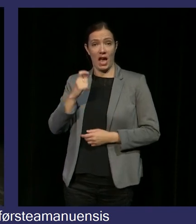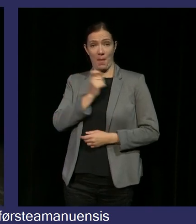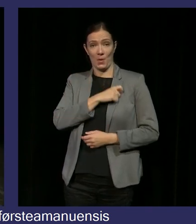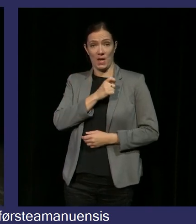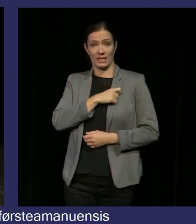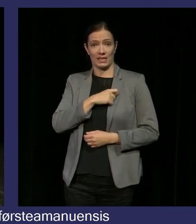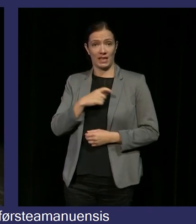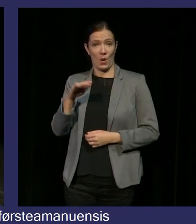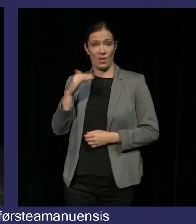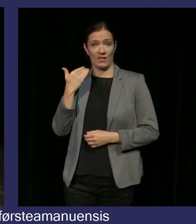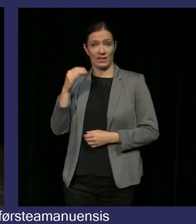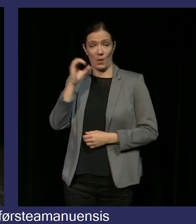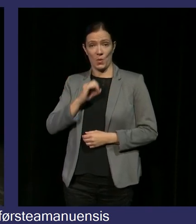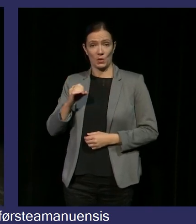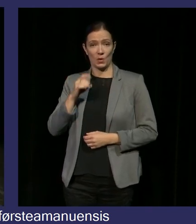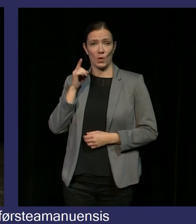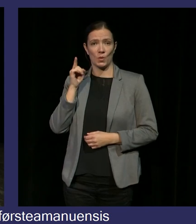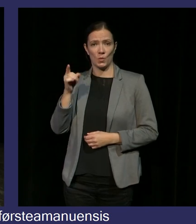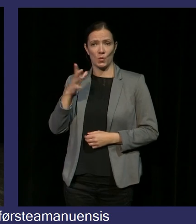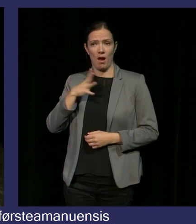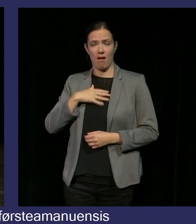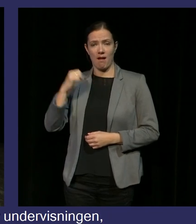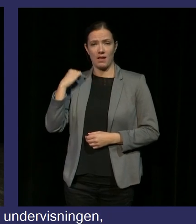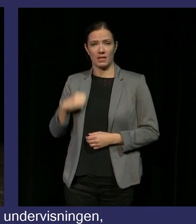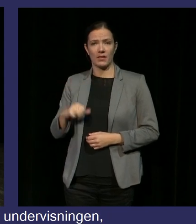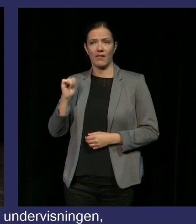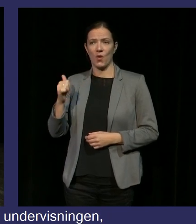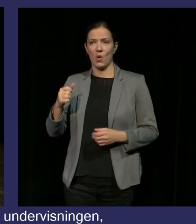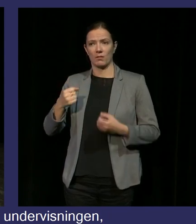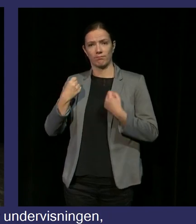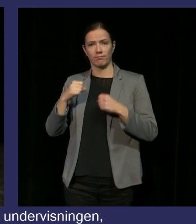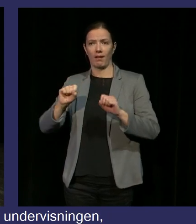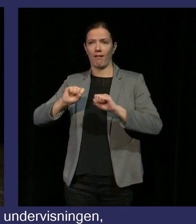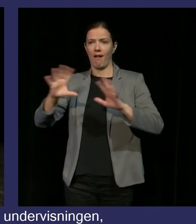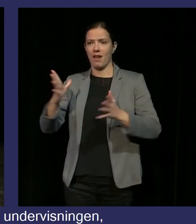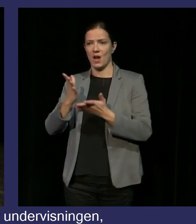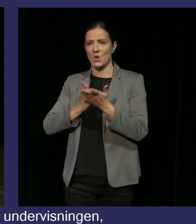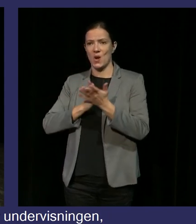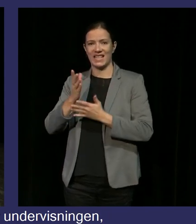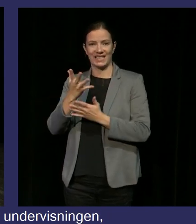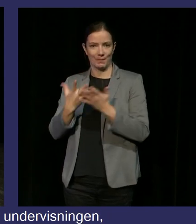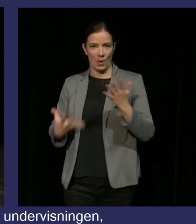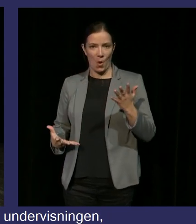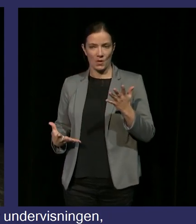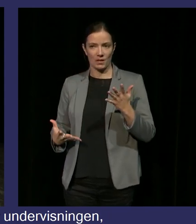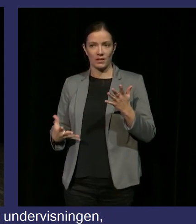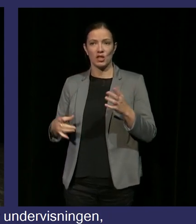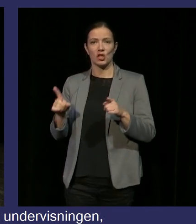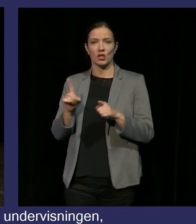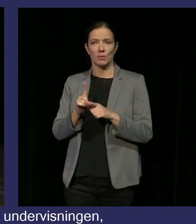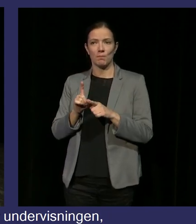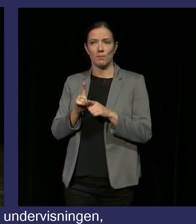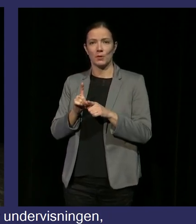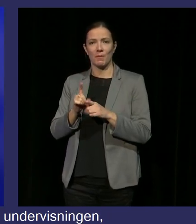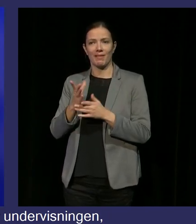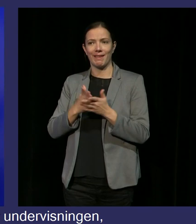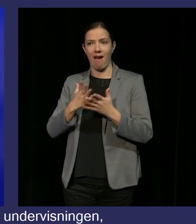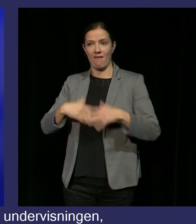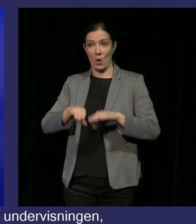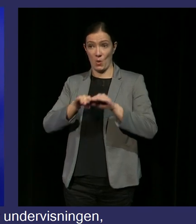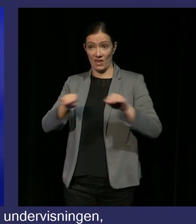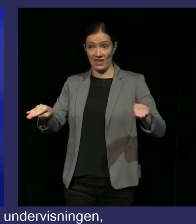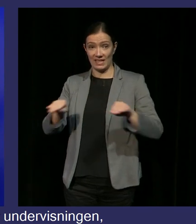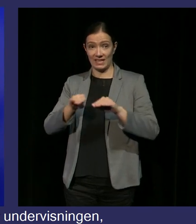ved Universitetet i Oslo, der du blant annet har ansvaret for å innføre klart juridisk språk som en del av